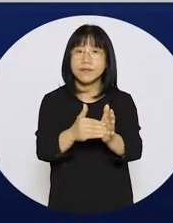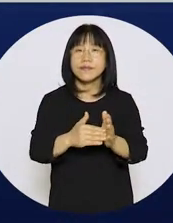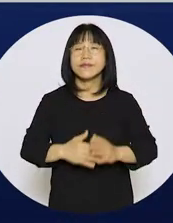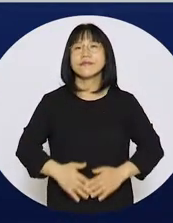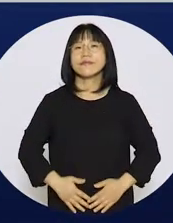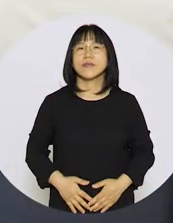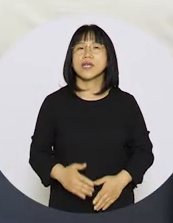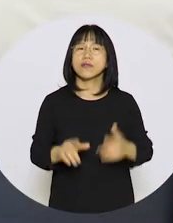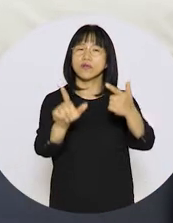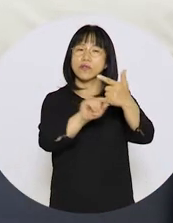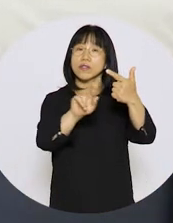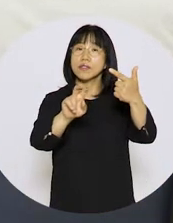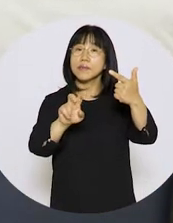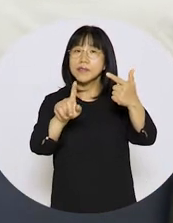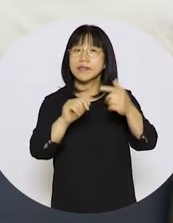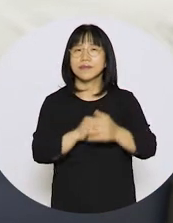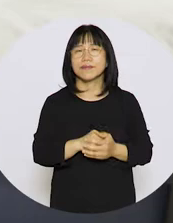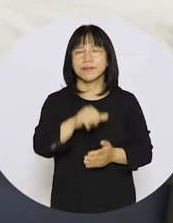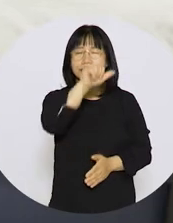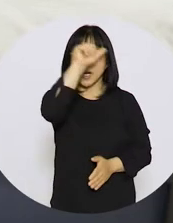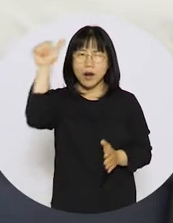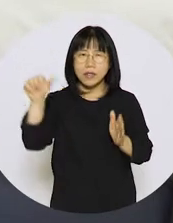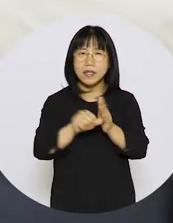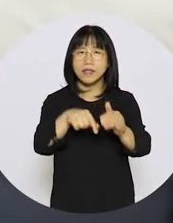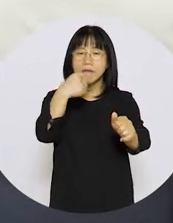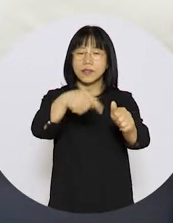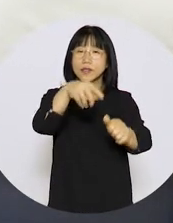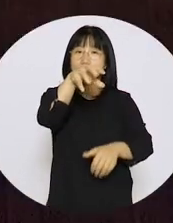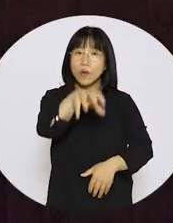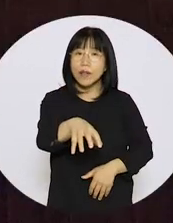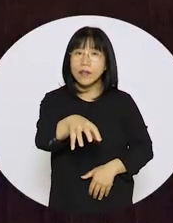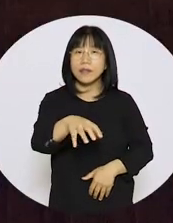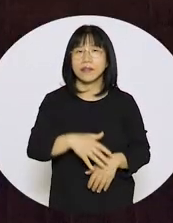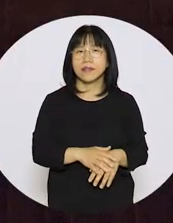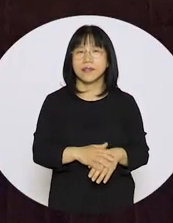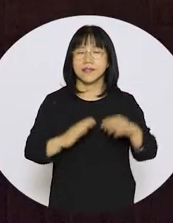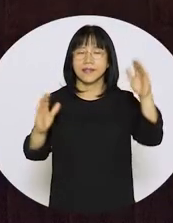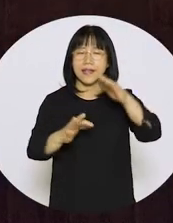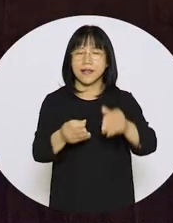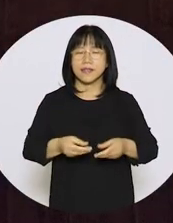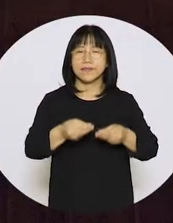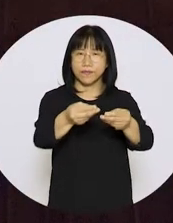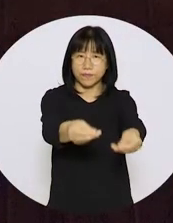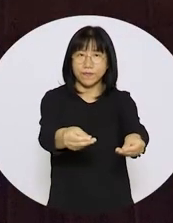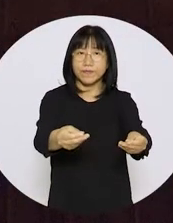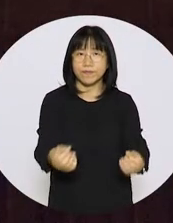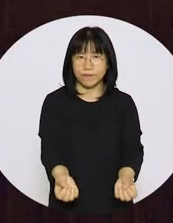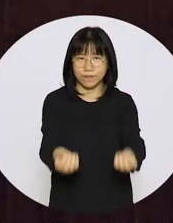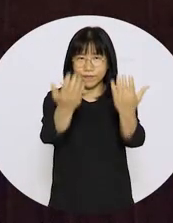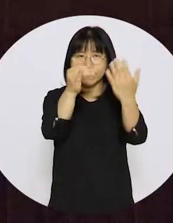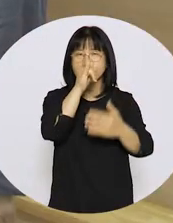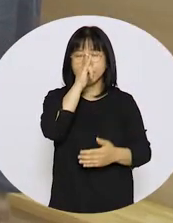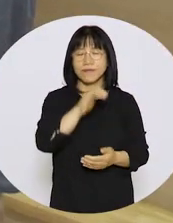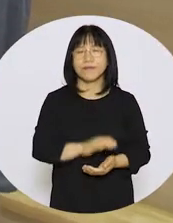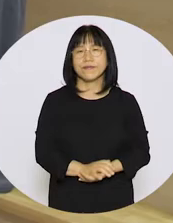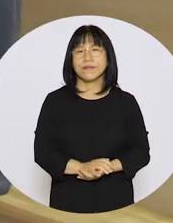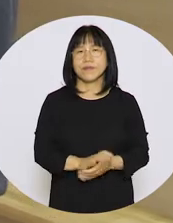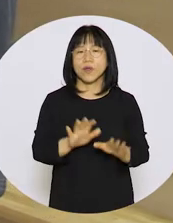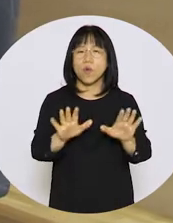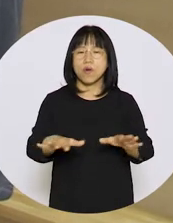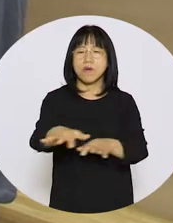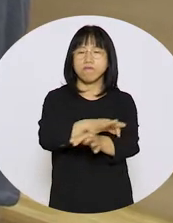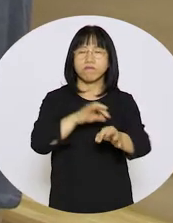전달했습니다. 지난 22일 강서 평생학습관에서 강서구 장학회 장학금 전달식이 열렸습니다. 올해는